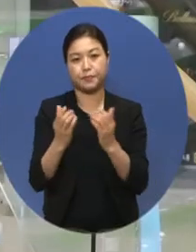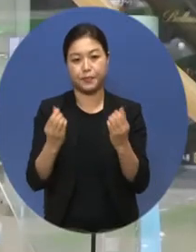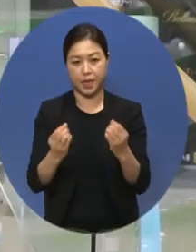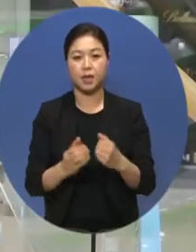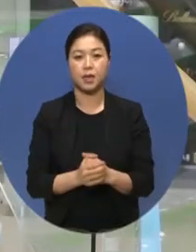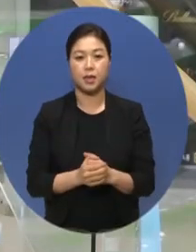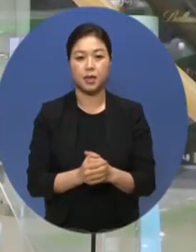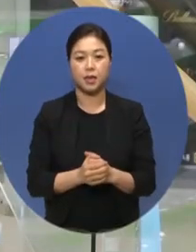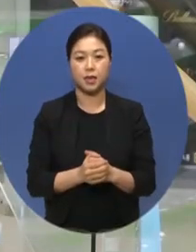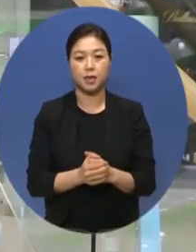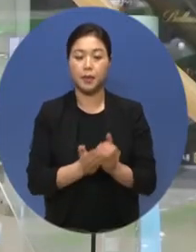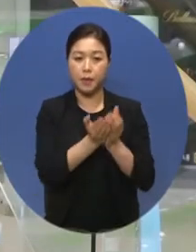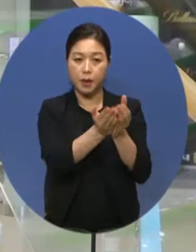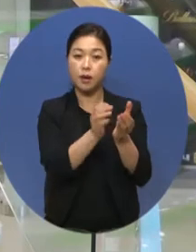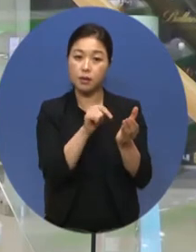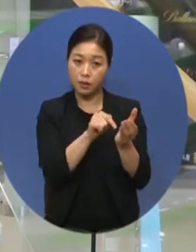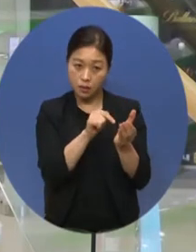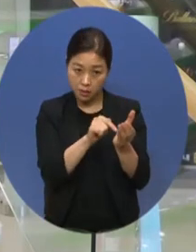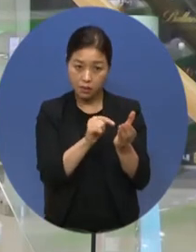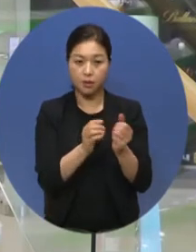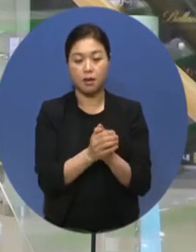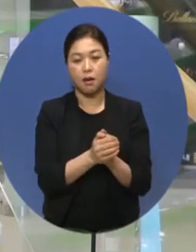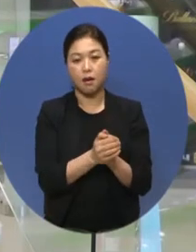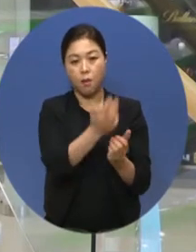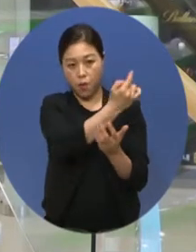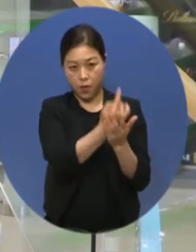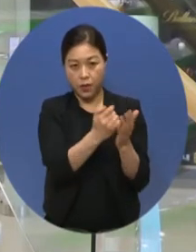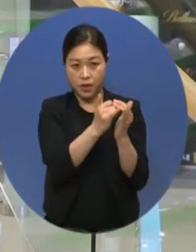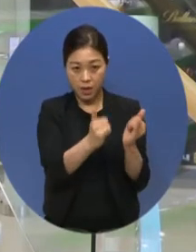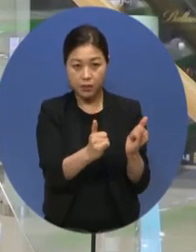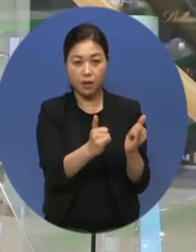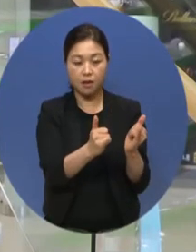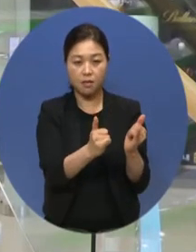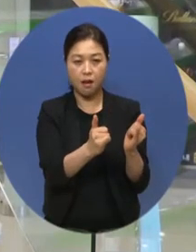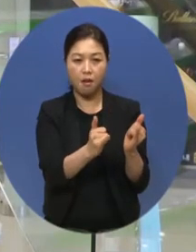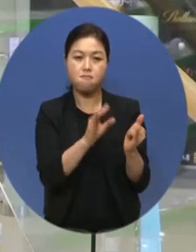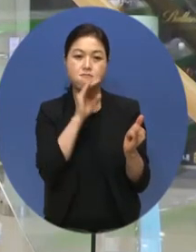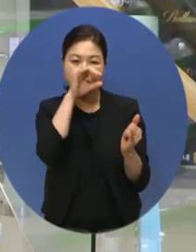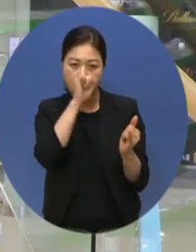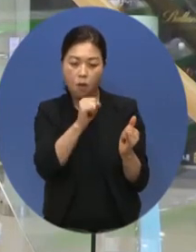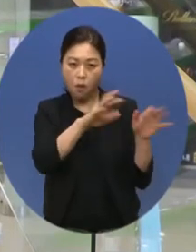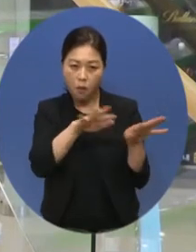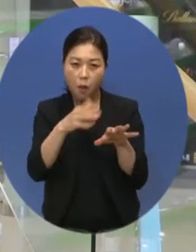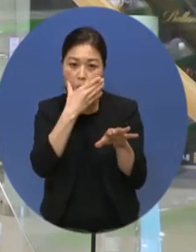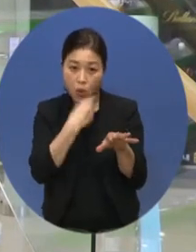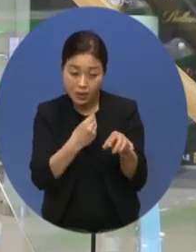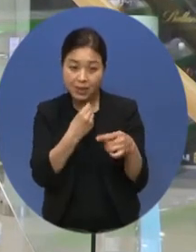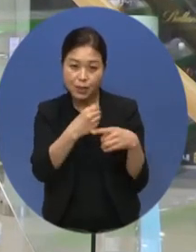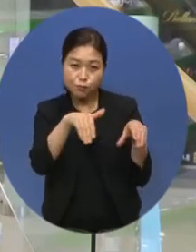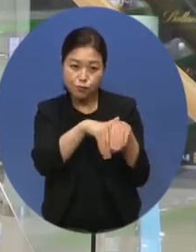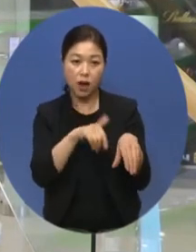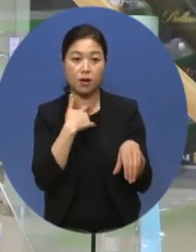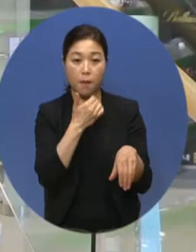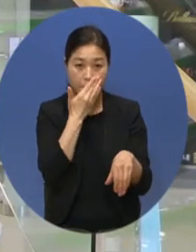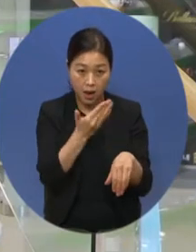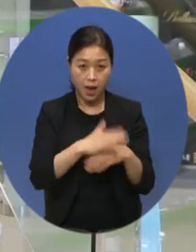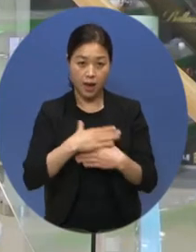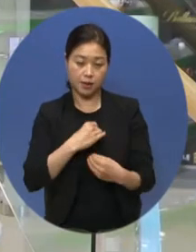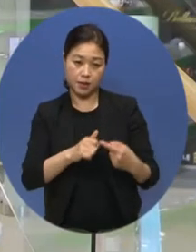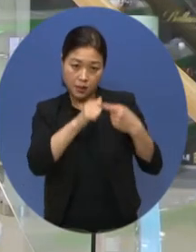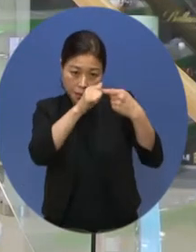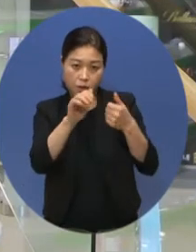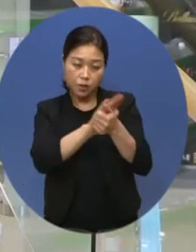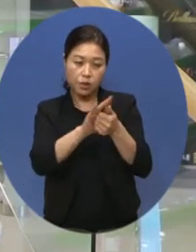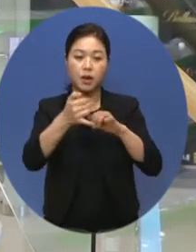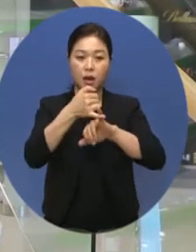퀸 제노비아호는 승객들에게 풍요로운 해상 복지 문화를 선보이고 안전을 최우선으로 서비스